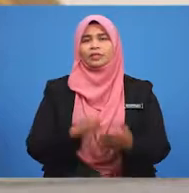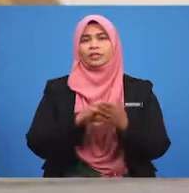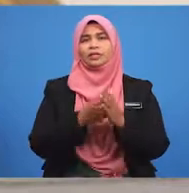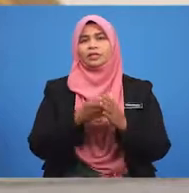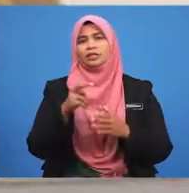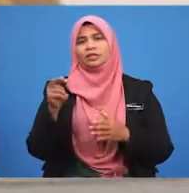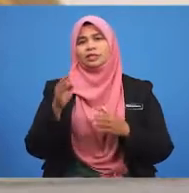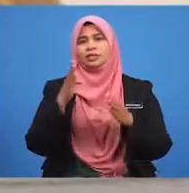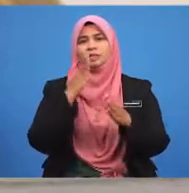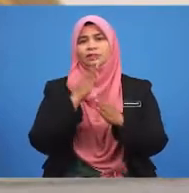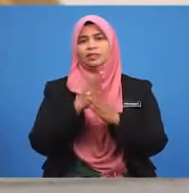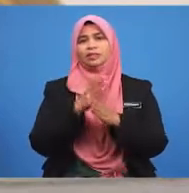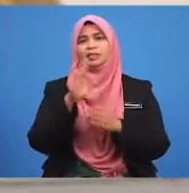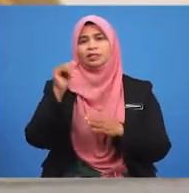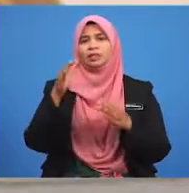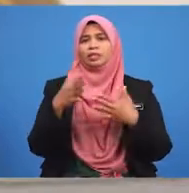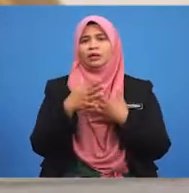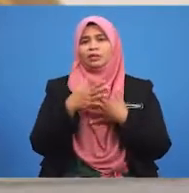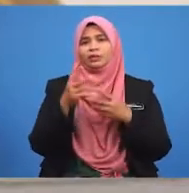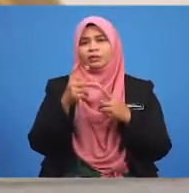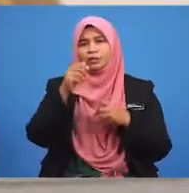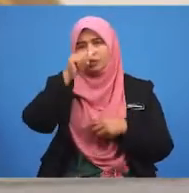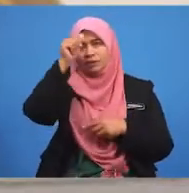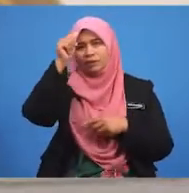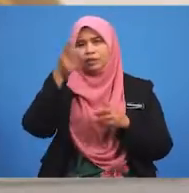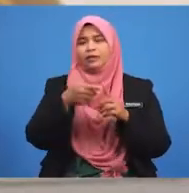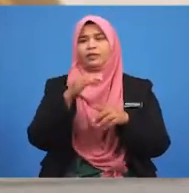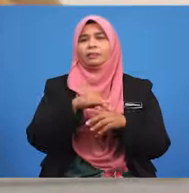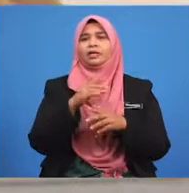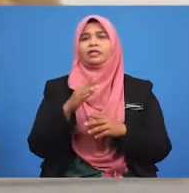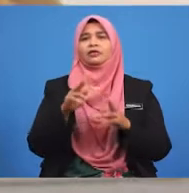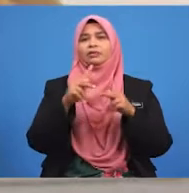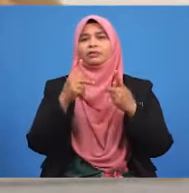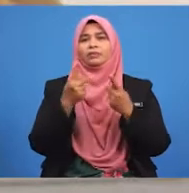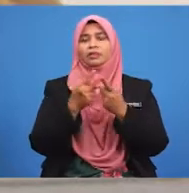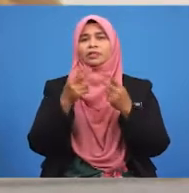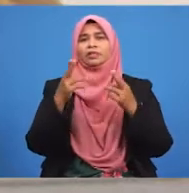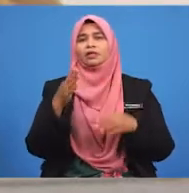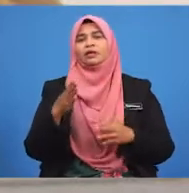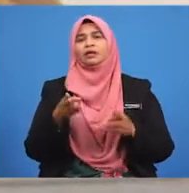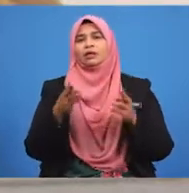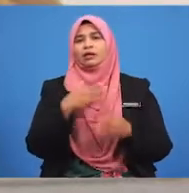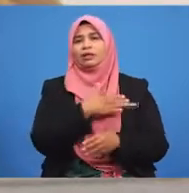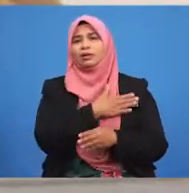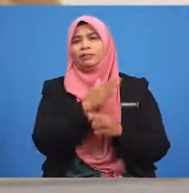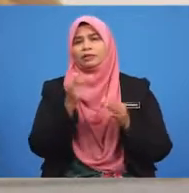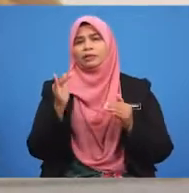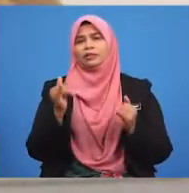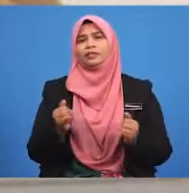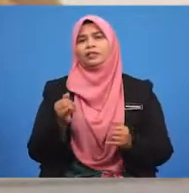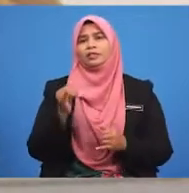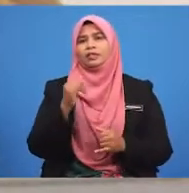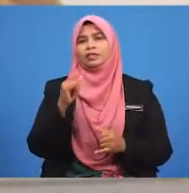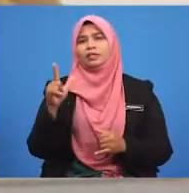ghafur. Sadaqallahul 'azim. Artinya, sebenarnya yang takut kepada Allah daripada kalangan